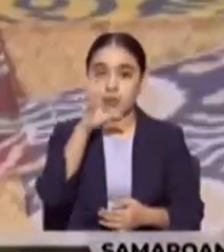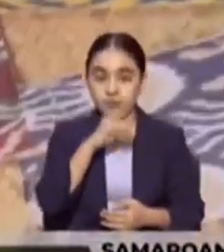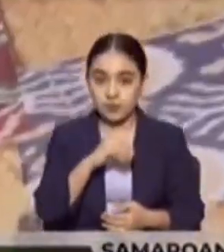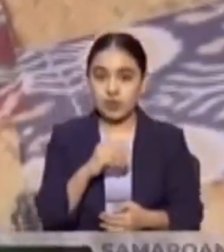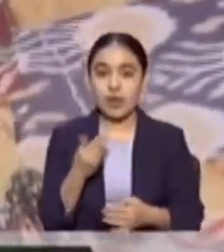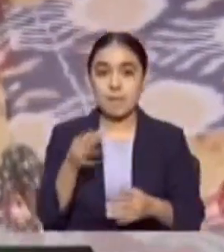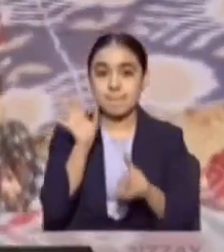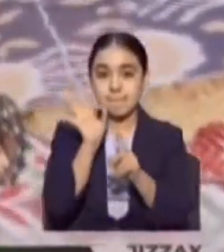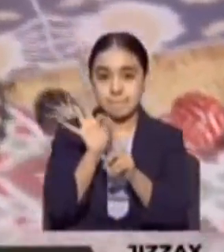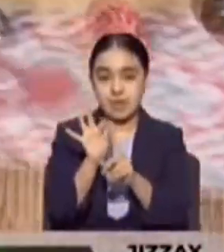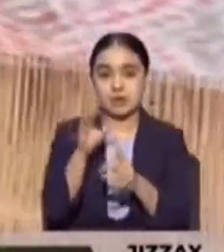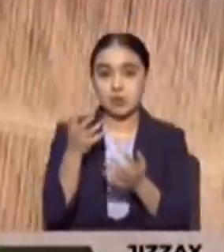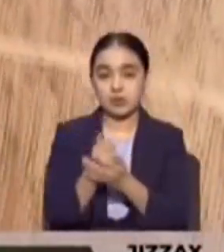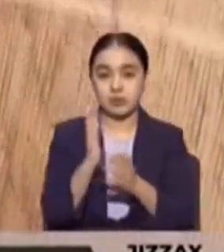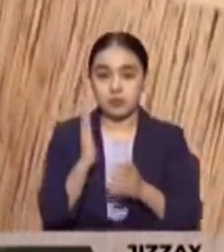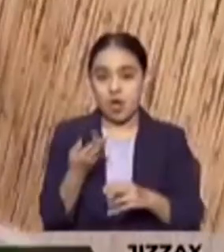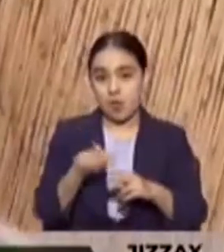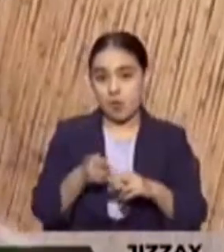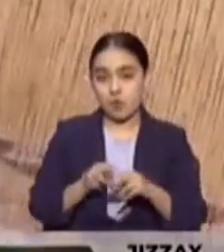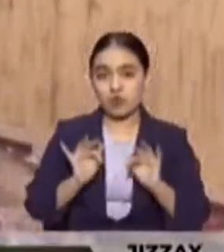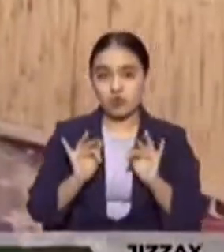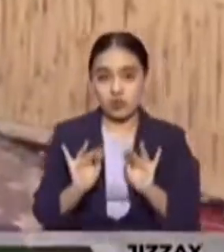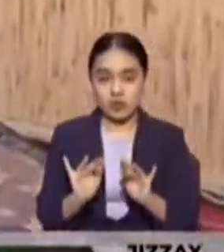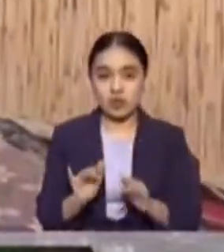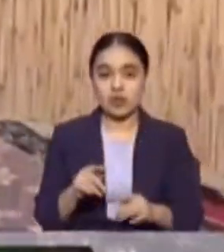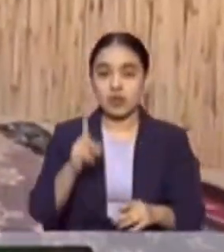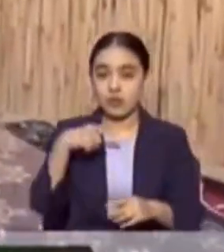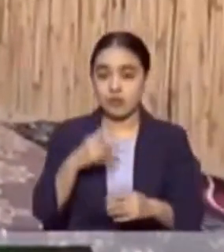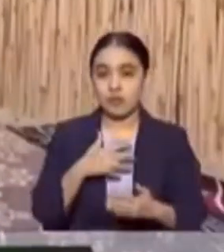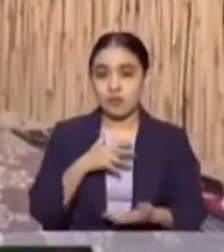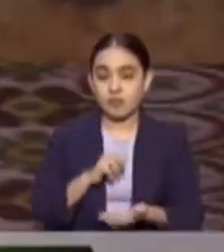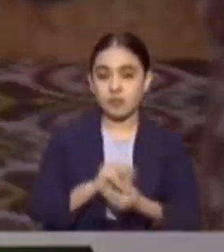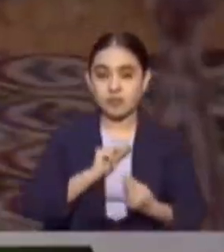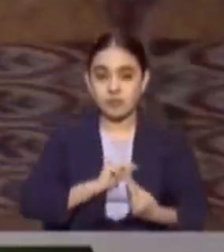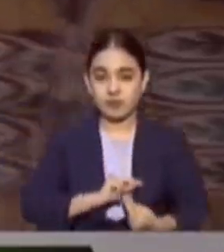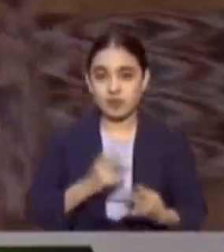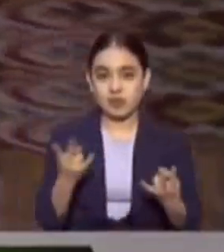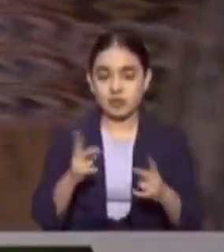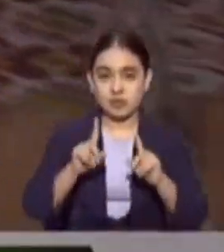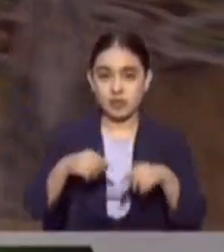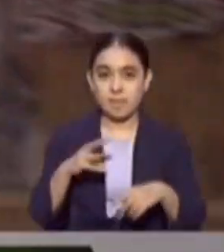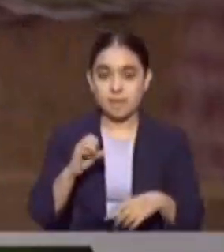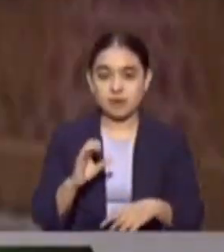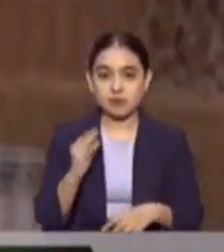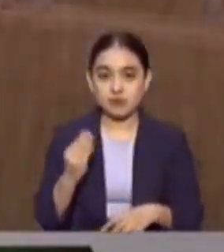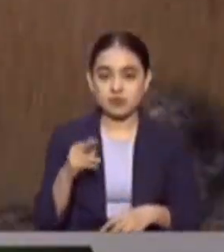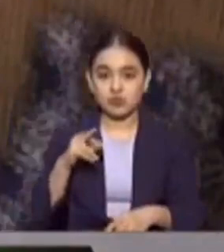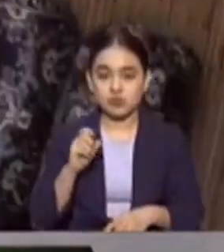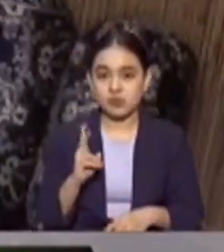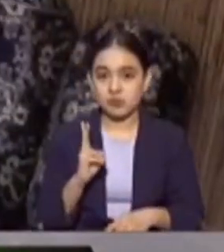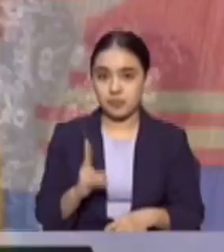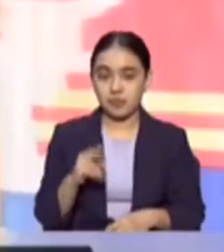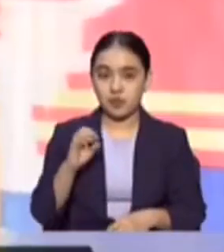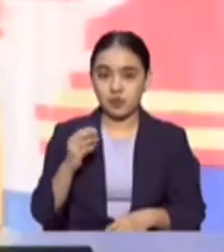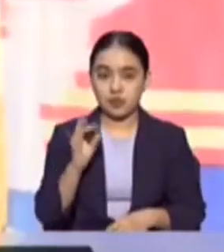olganlargina maqsad muddaosiga yetmoqda. Bu jarayonda esa astoydil mehnat qilish talab etiladi. Maqsuda Shirinboyeva, Jahongir